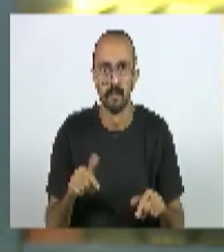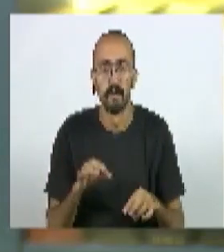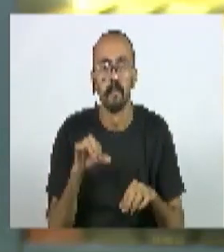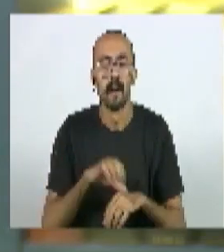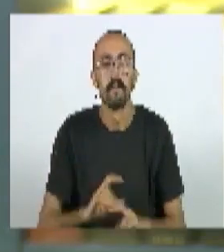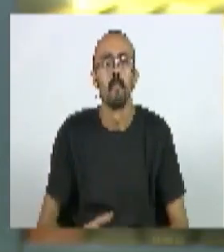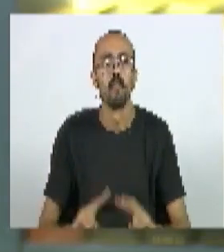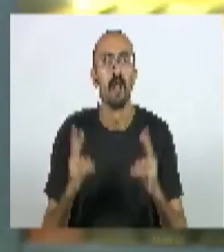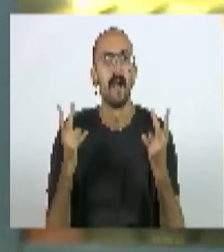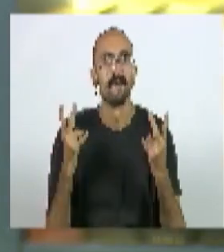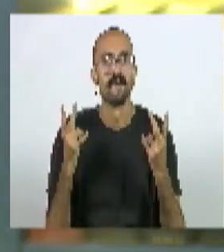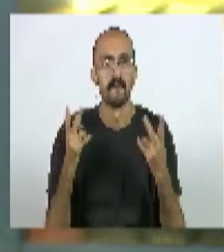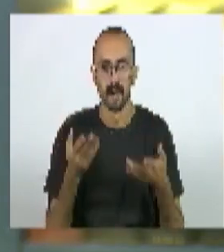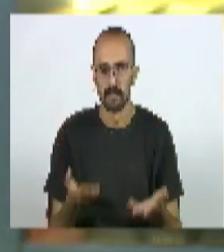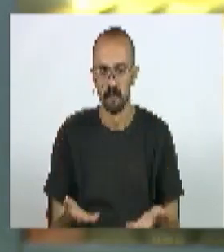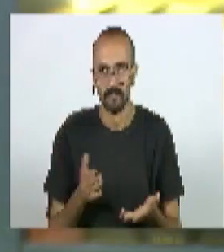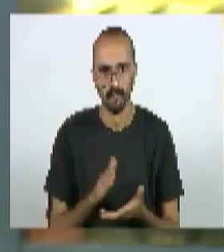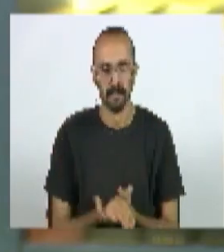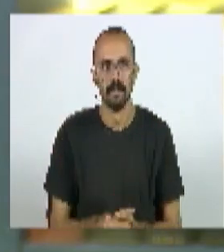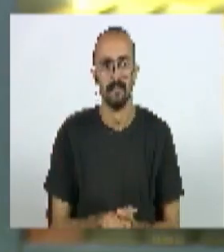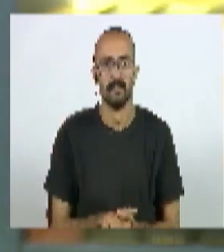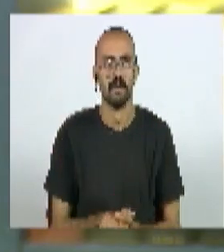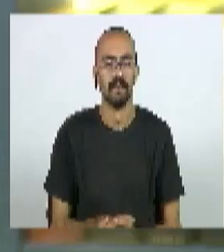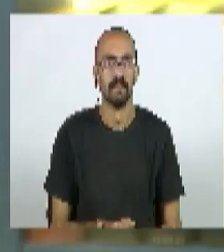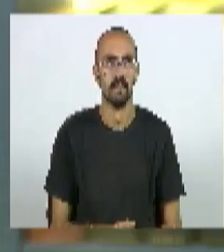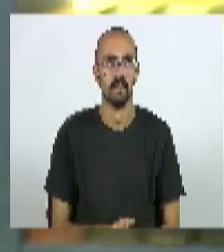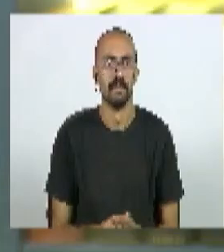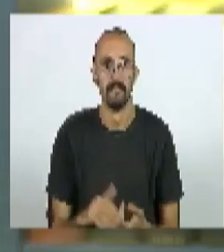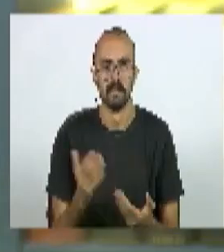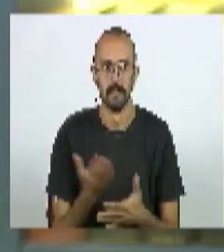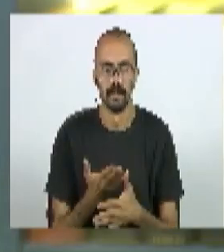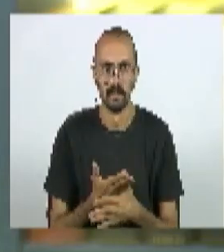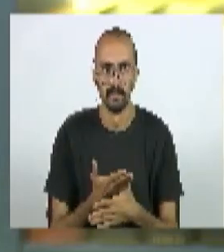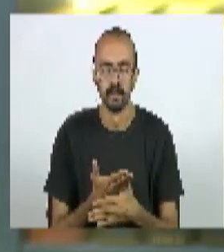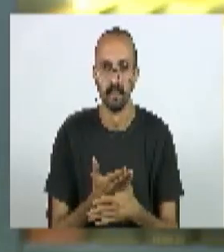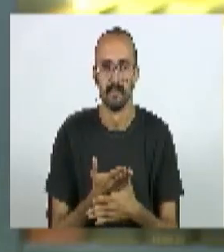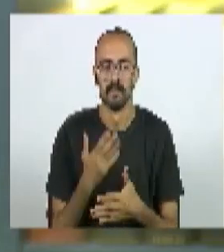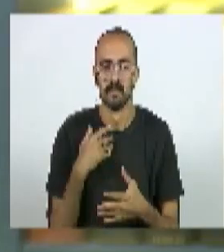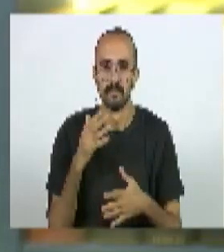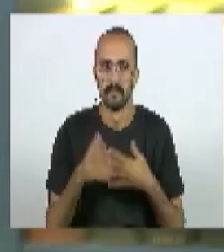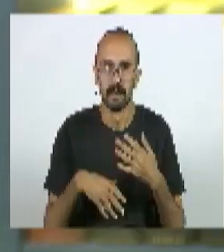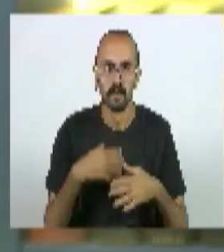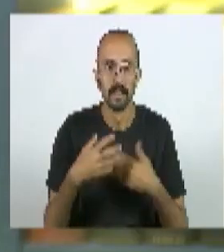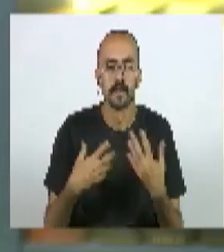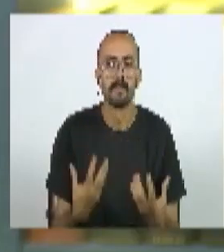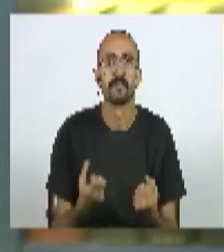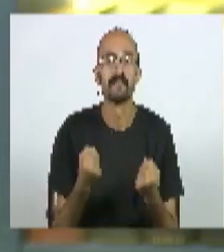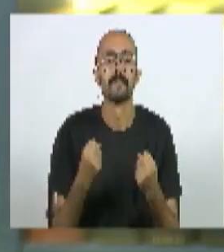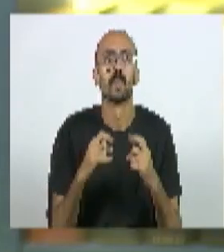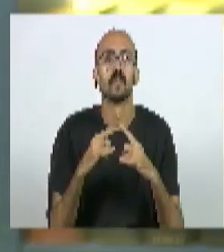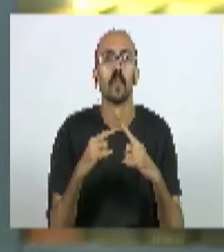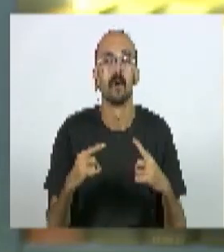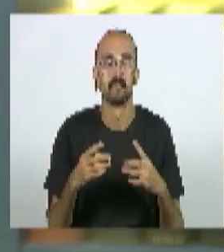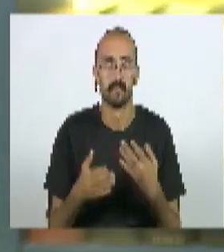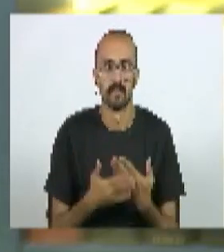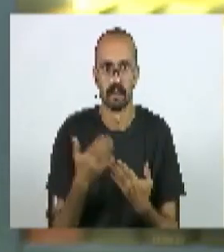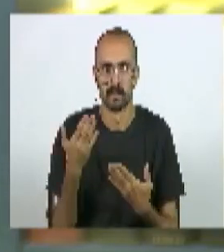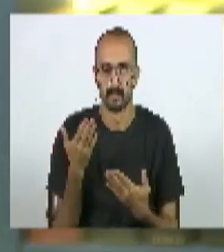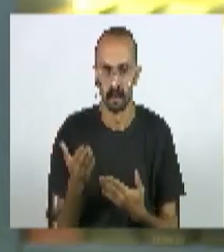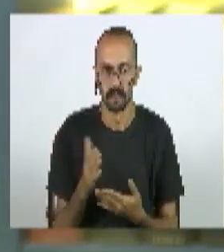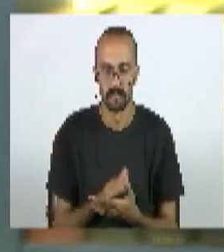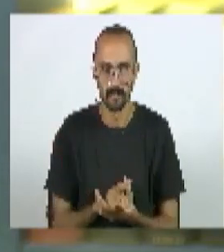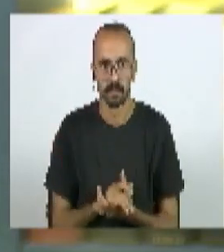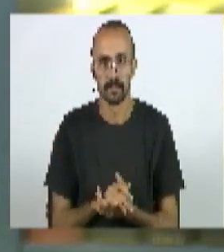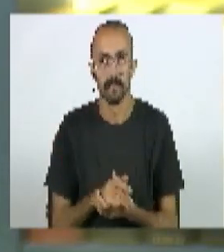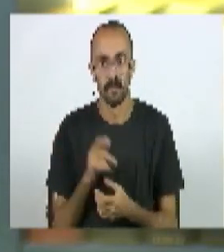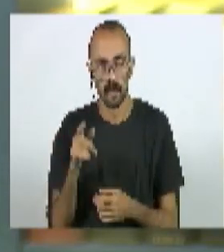مختلف وبقى نموذج لما يمكن ان تقوم به التنمية في بناء الجسور. ايضا